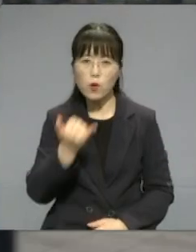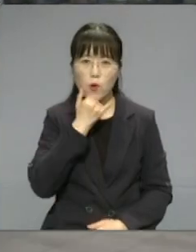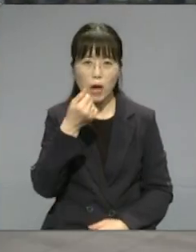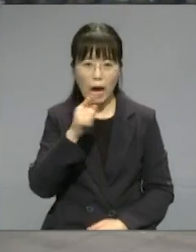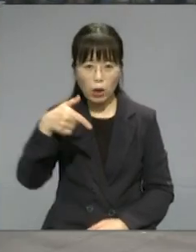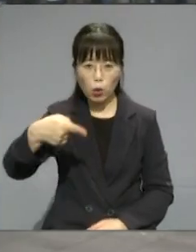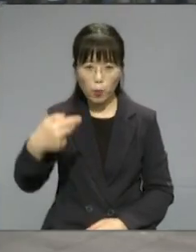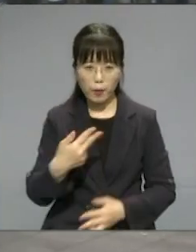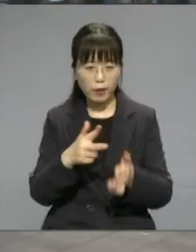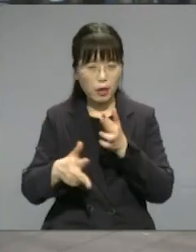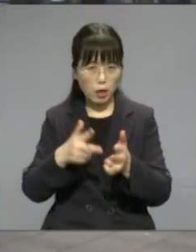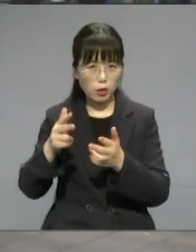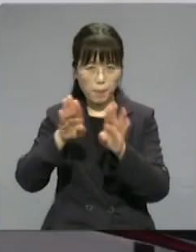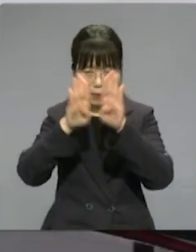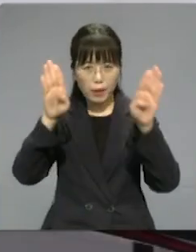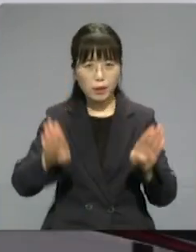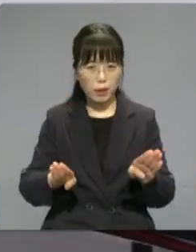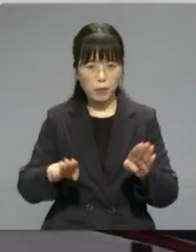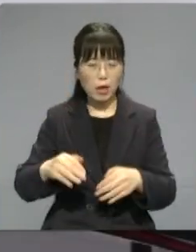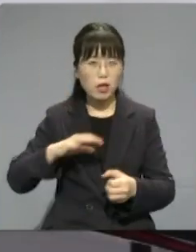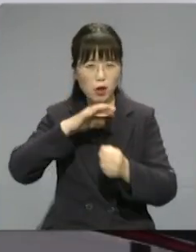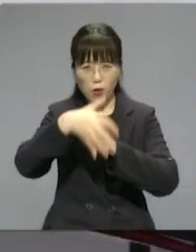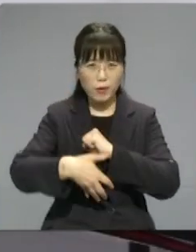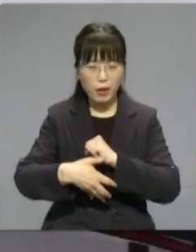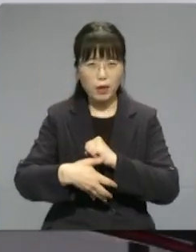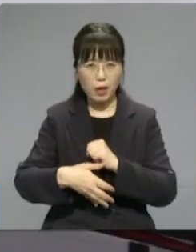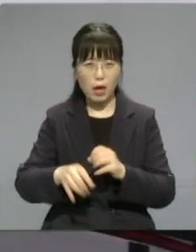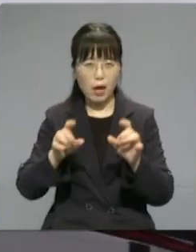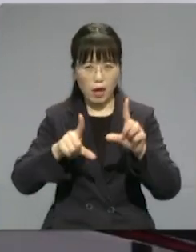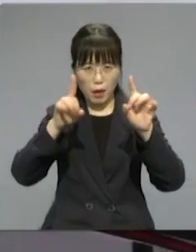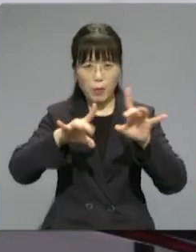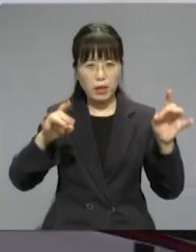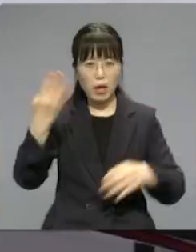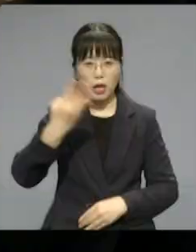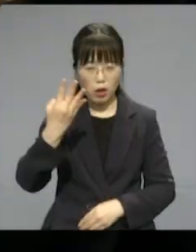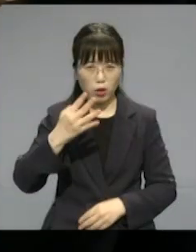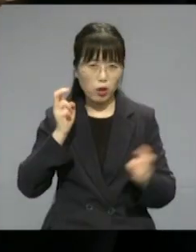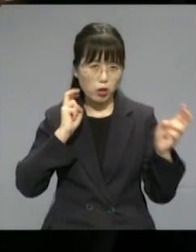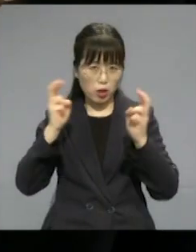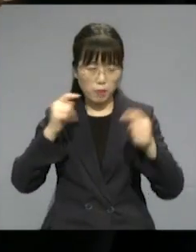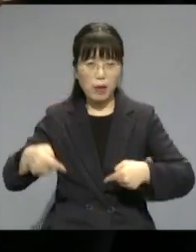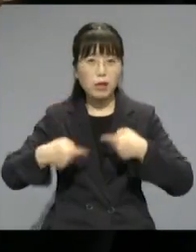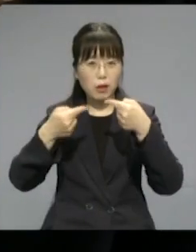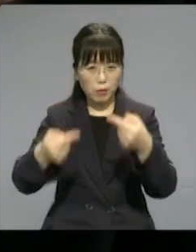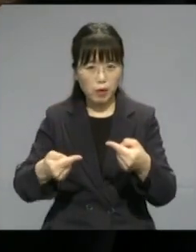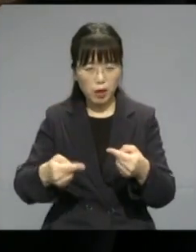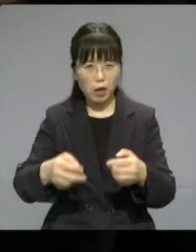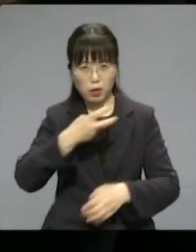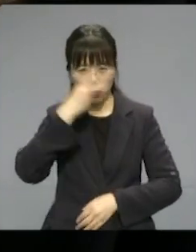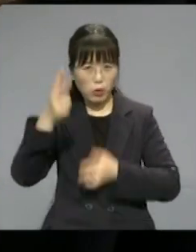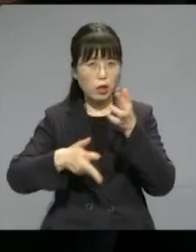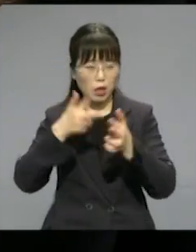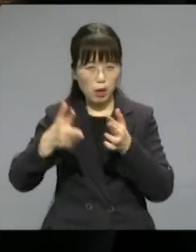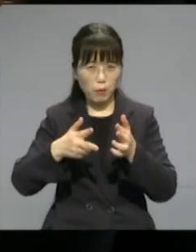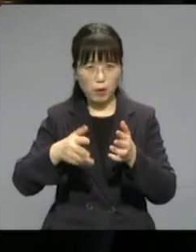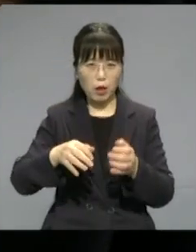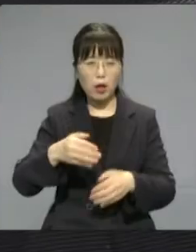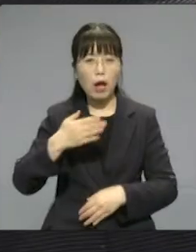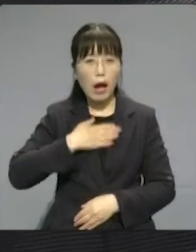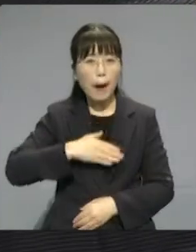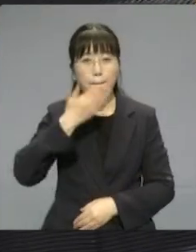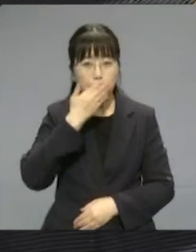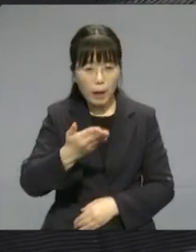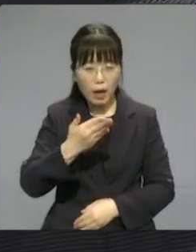독일 하노버 산업박람회. 전 세계에서 해마다 4천여 개의 기업들이 참가, 첨단 산업의 현주소를 알 수